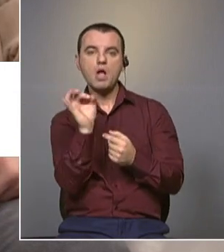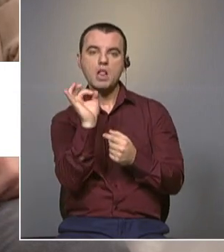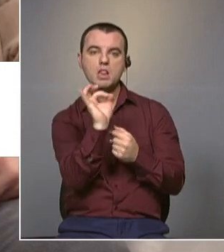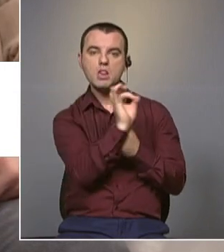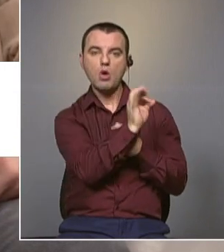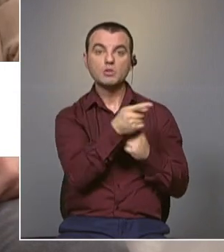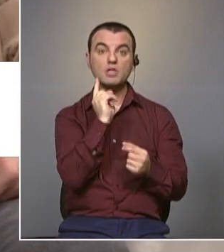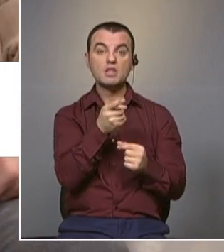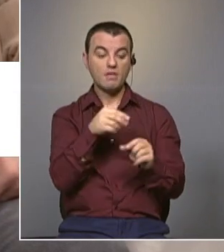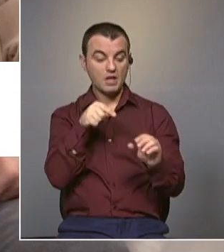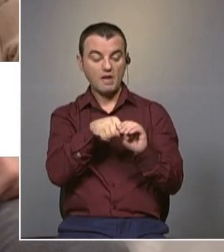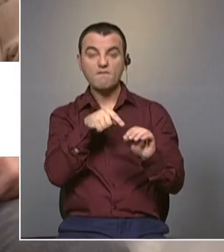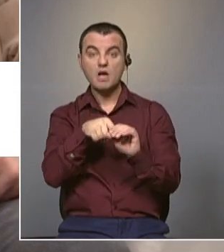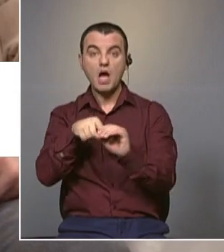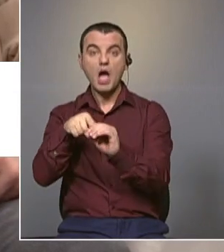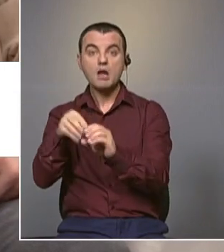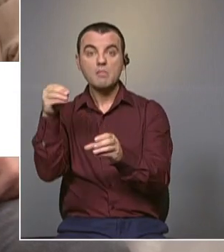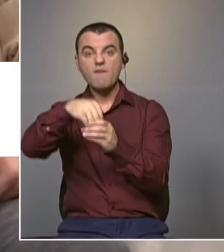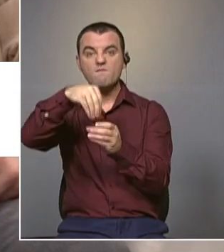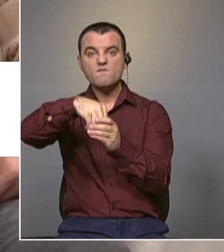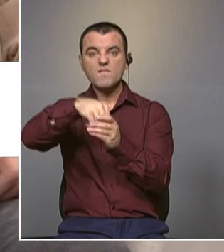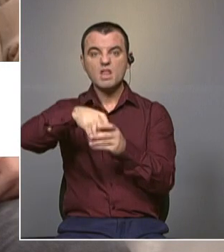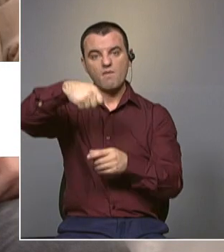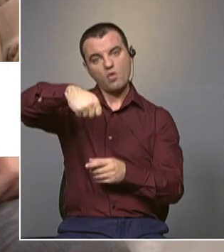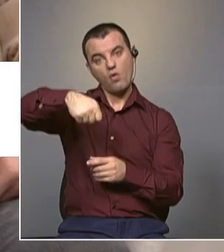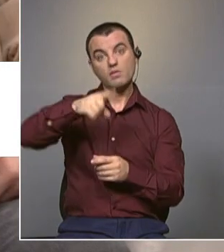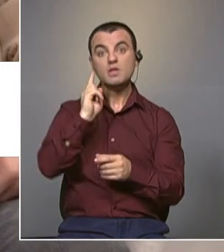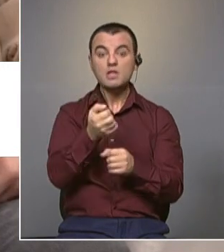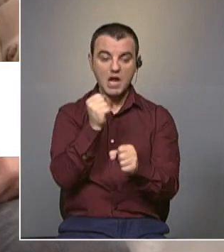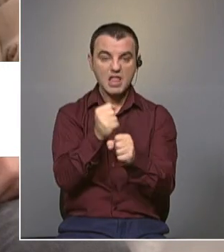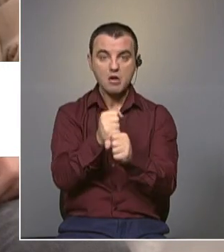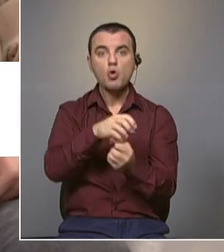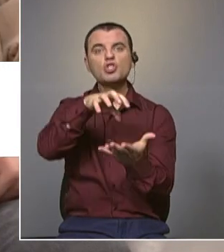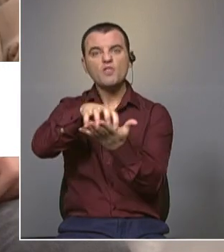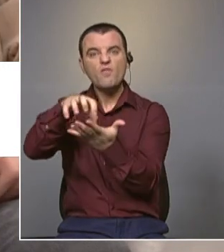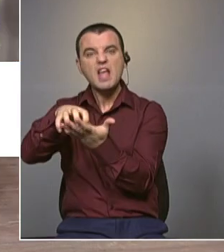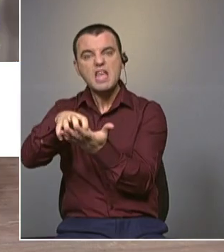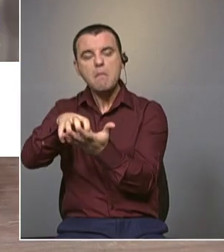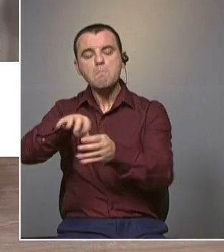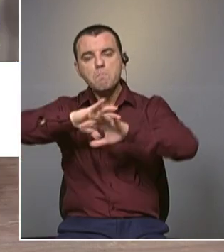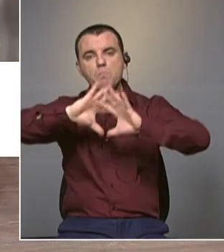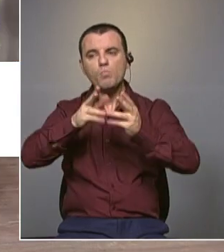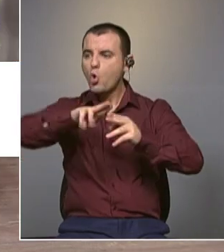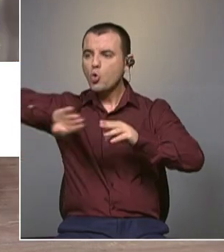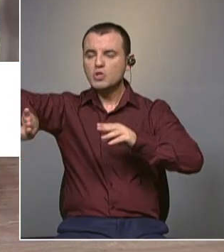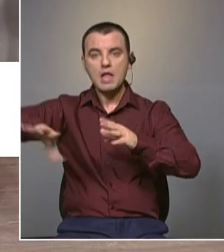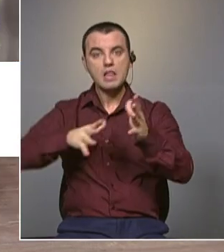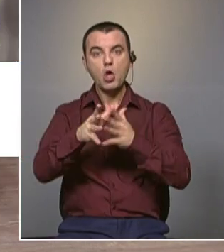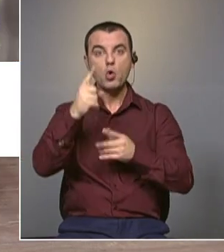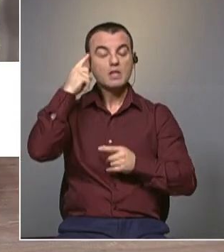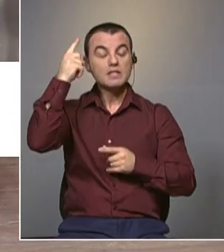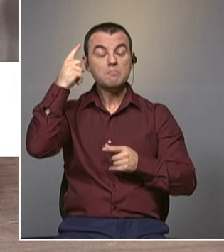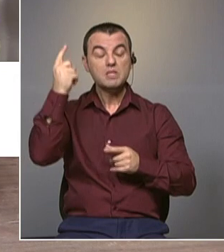въжета трябва да ги вкараме в тази кофа. И трябва да работиш в екип с останалите и да измислите начина.